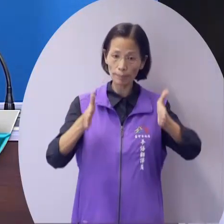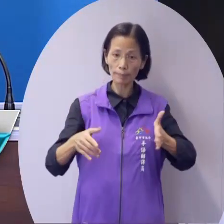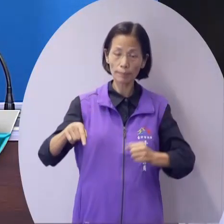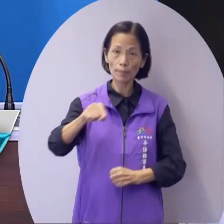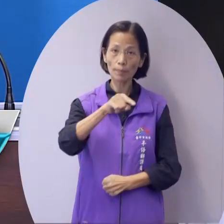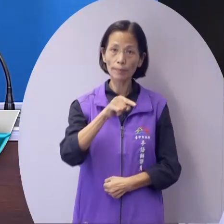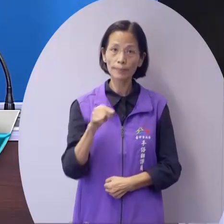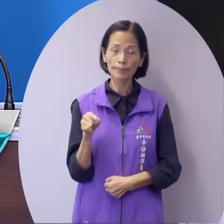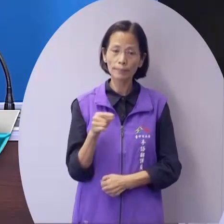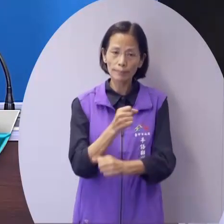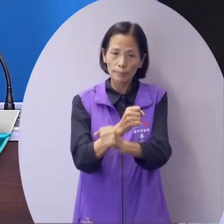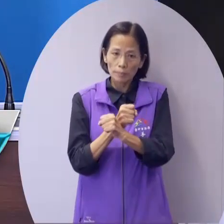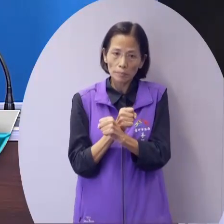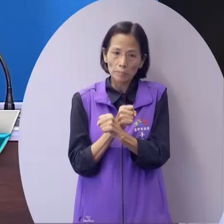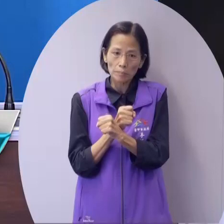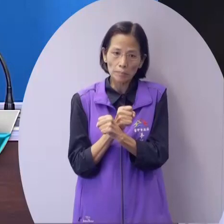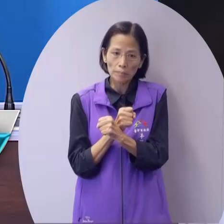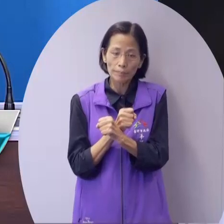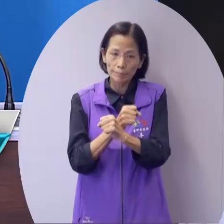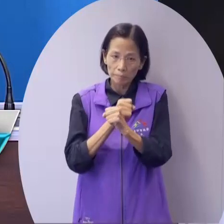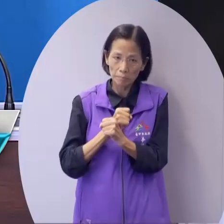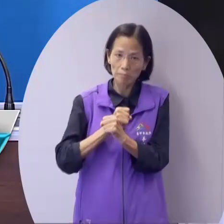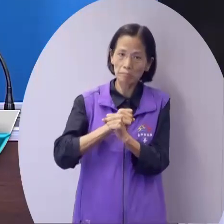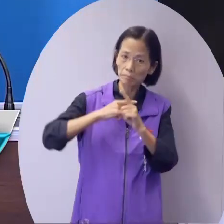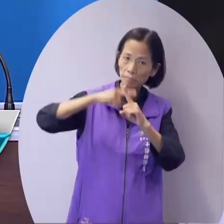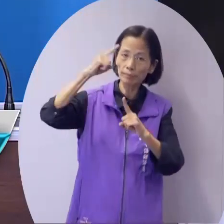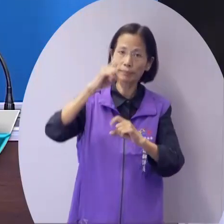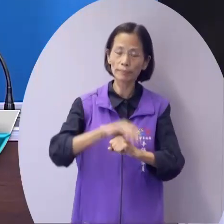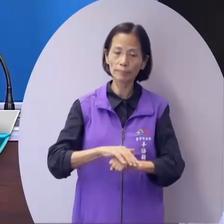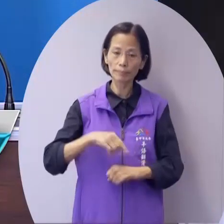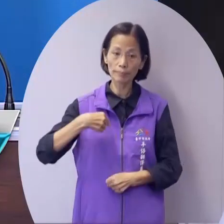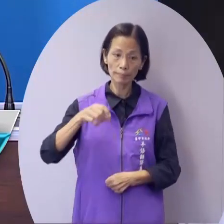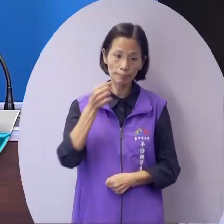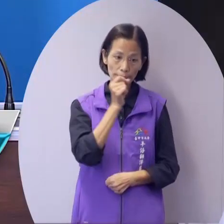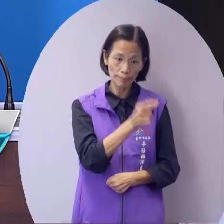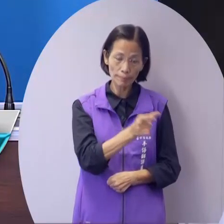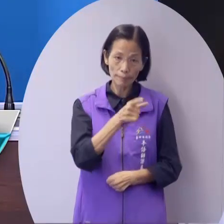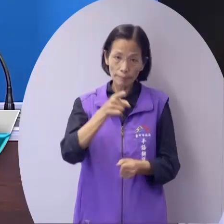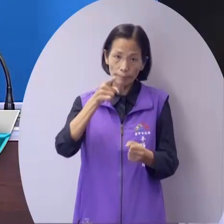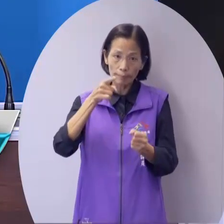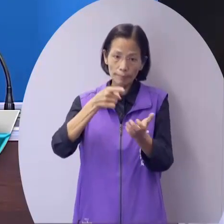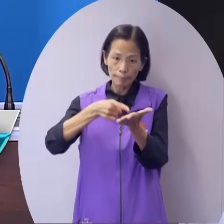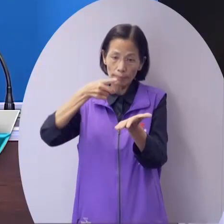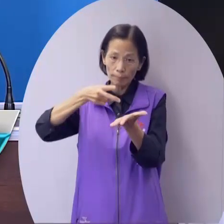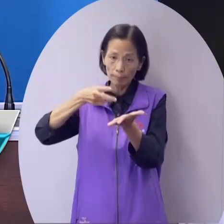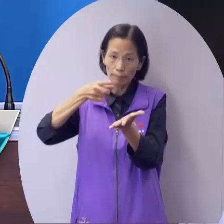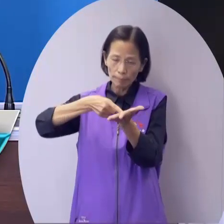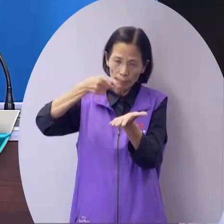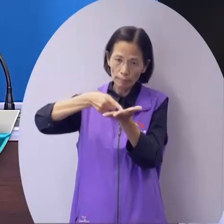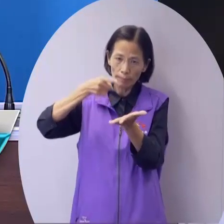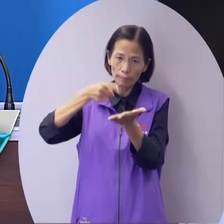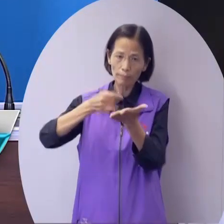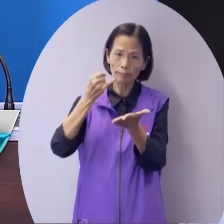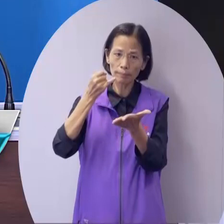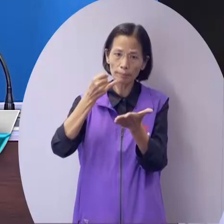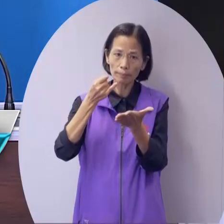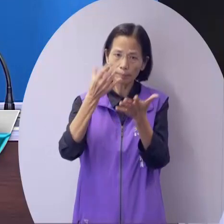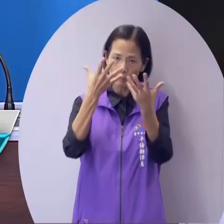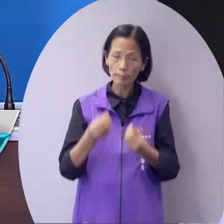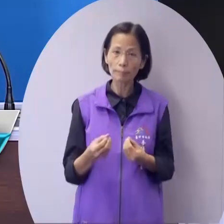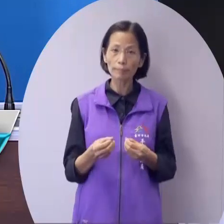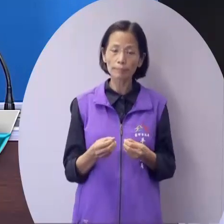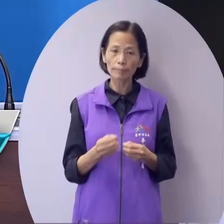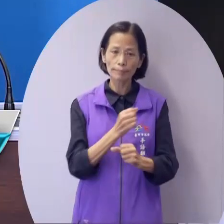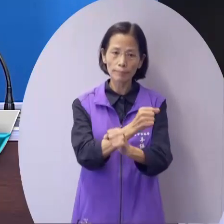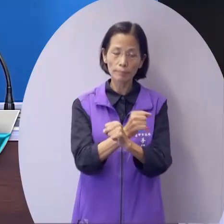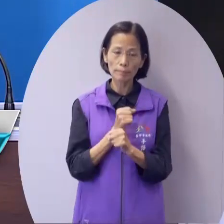家这个警戒心比较高一点点，那可以去采买的次数哈，趟次可能都会比较少，那也比较会